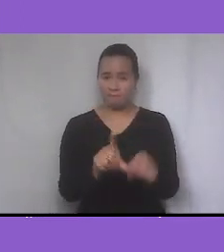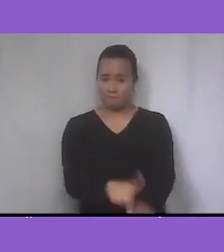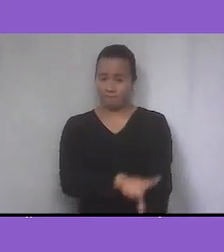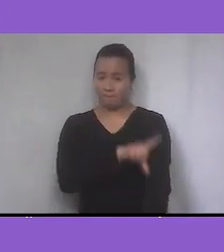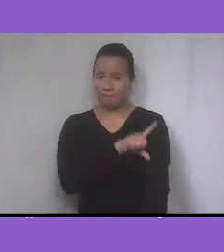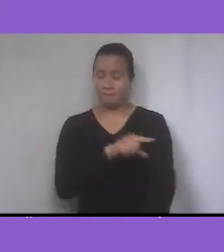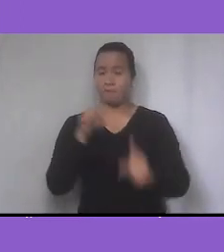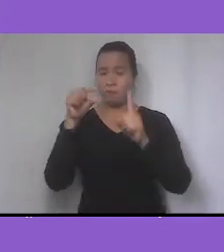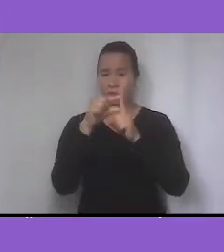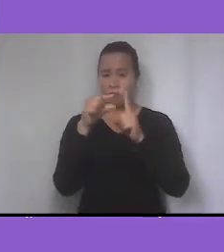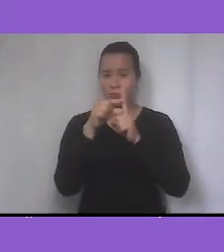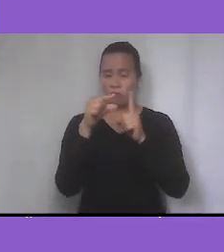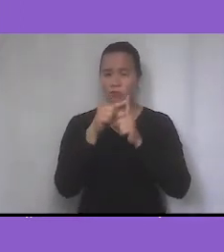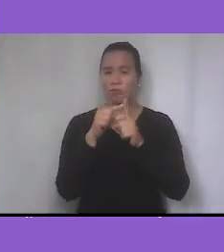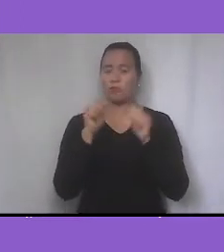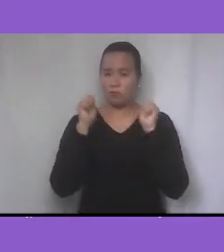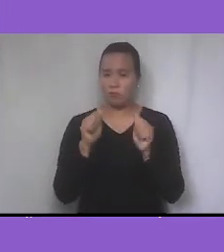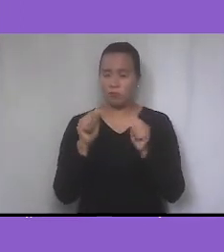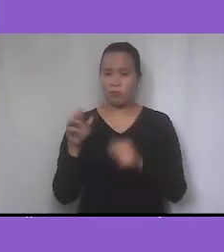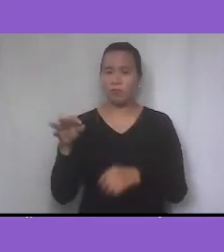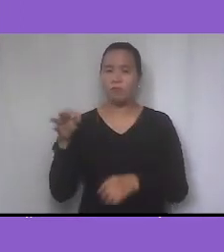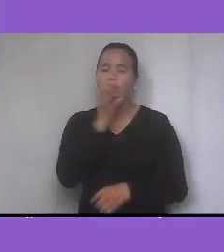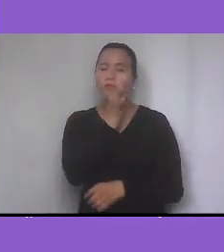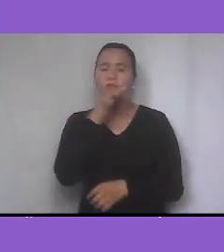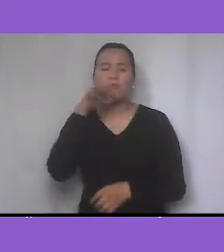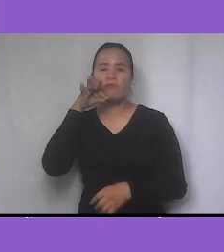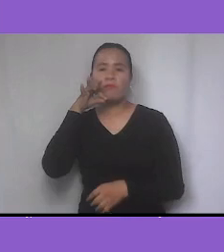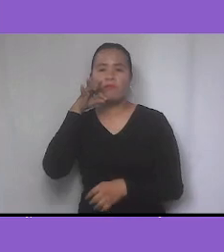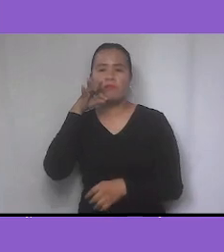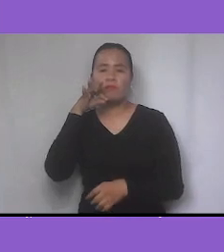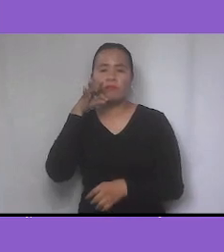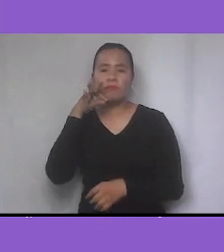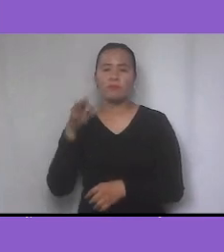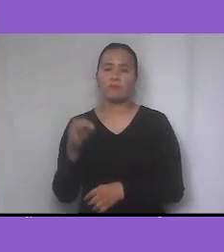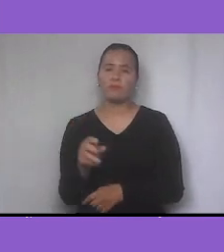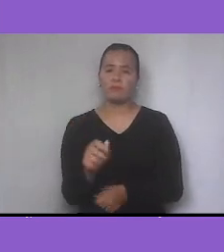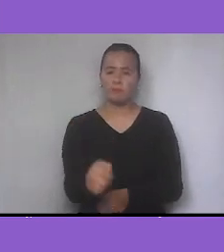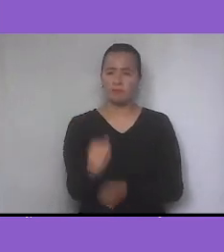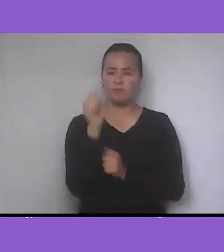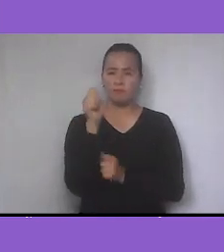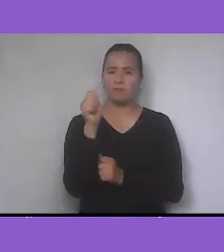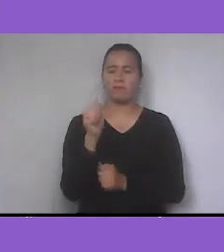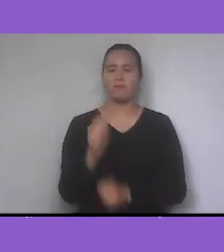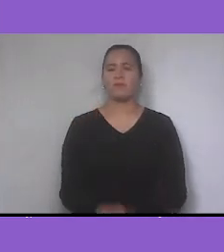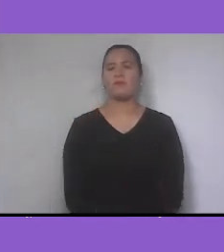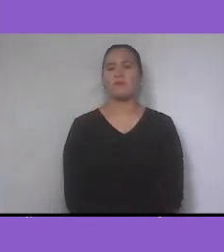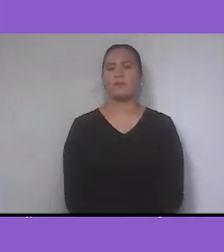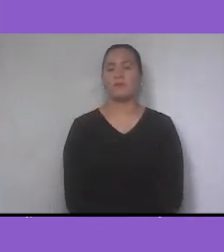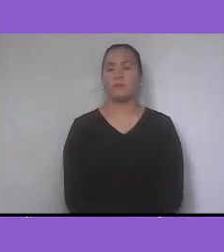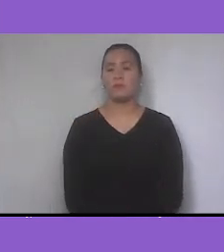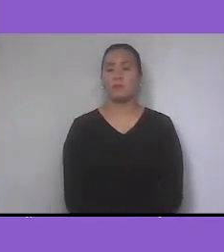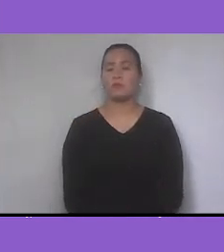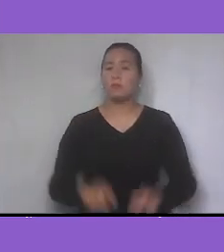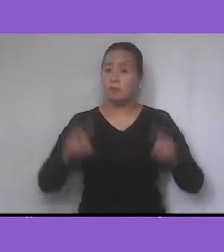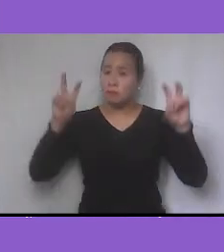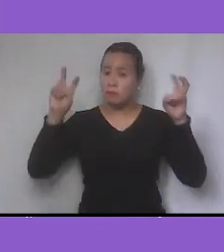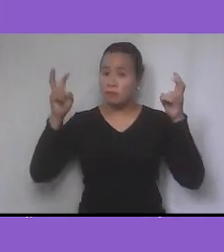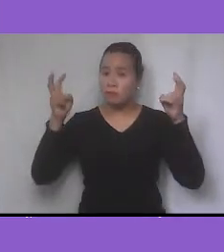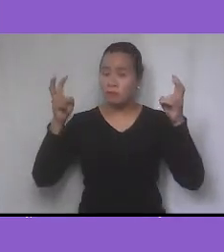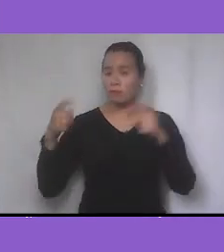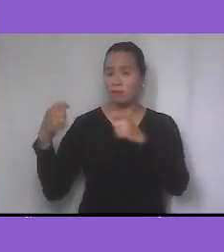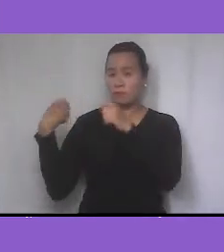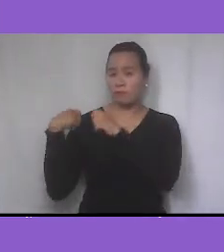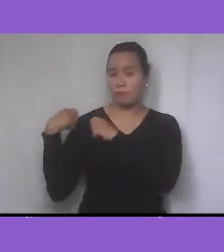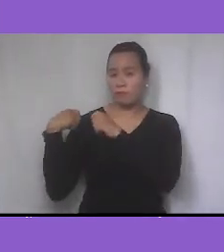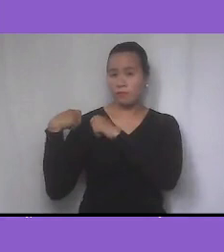mangingisda. So, this is called task analysis. Hinahati natin ang isang gawain into